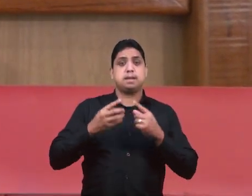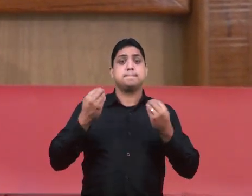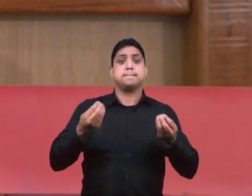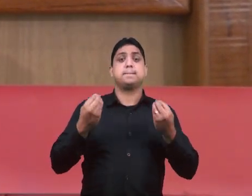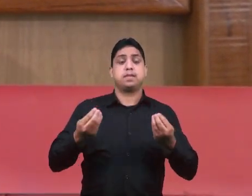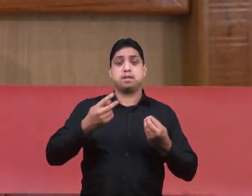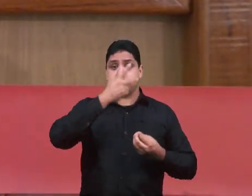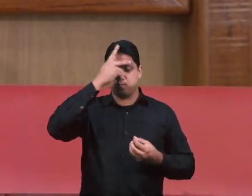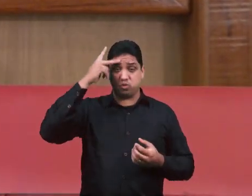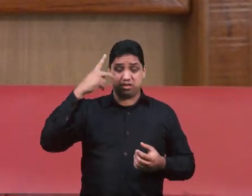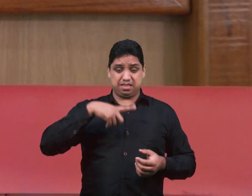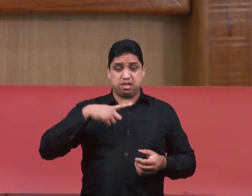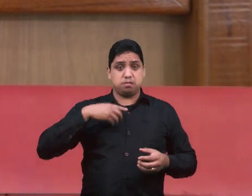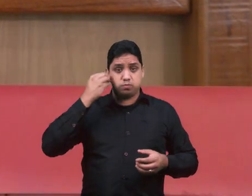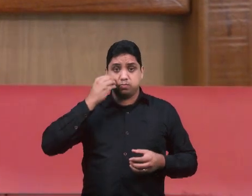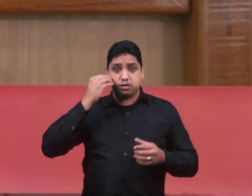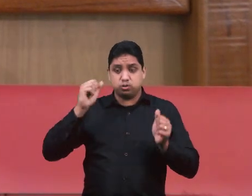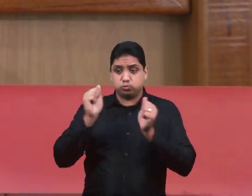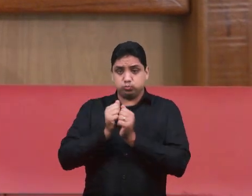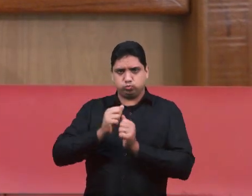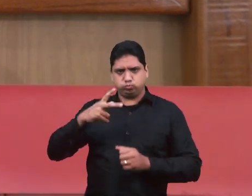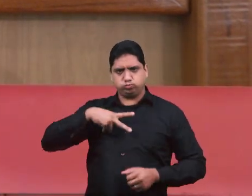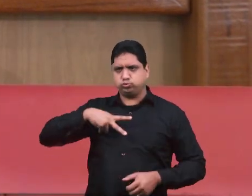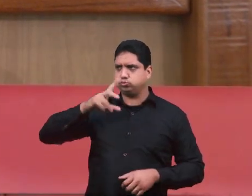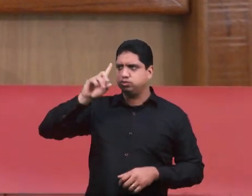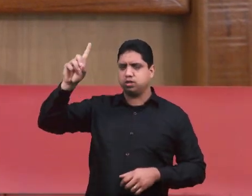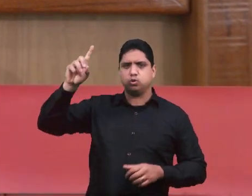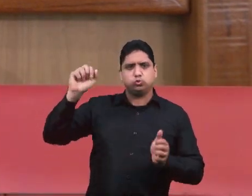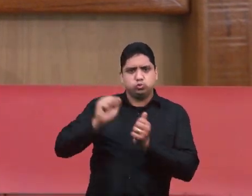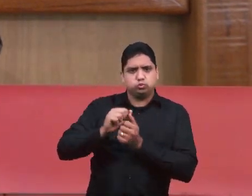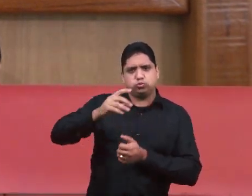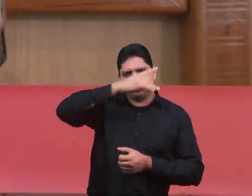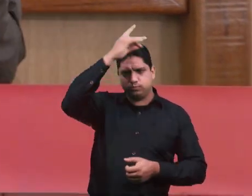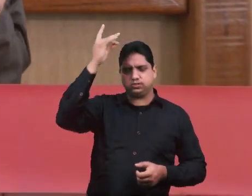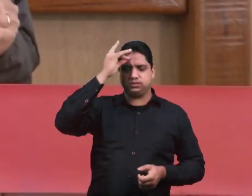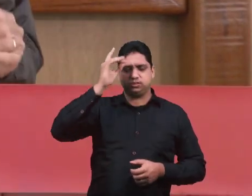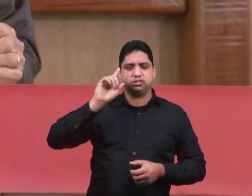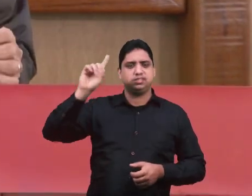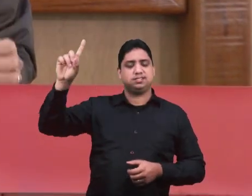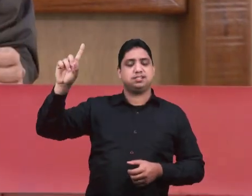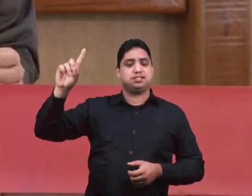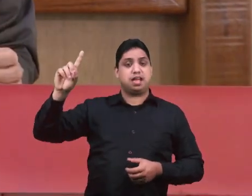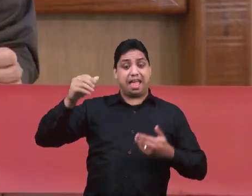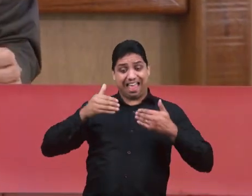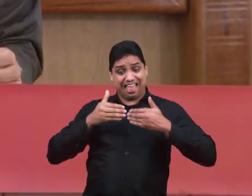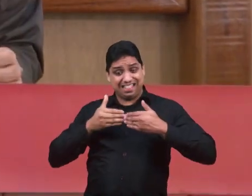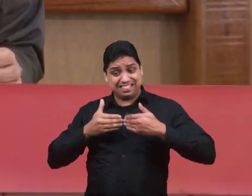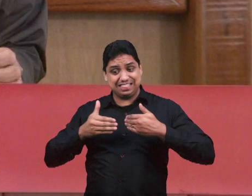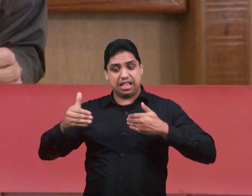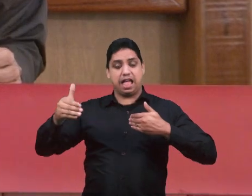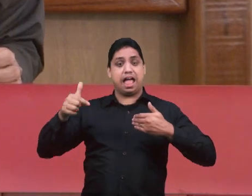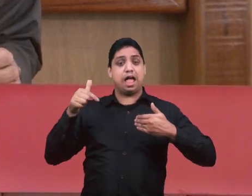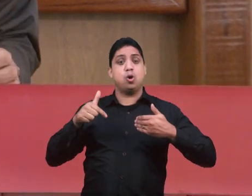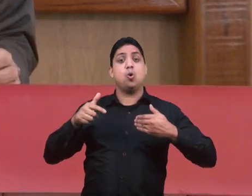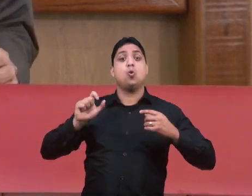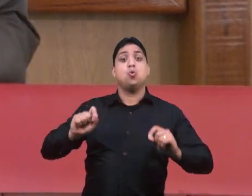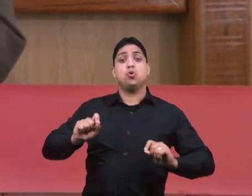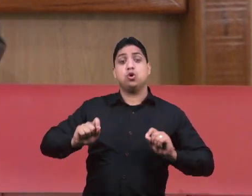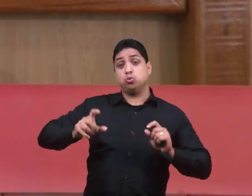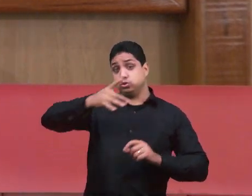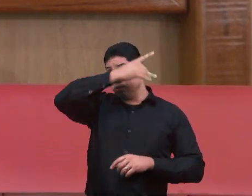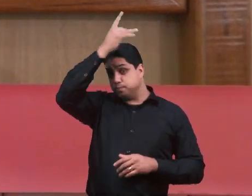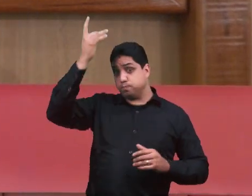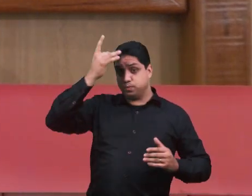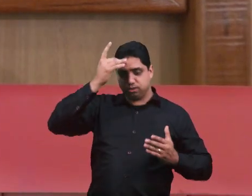que pour que l'homme puisse avoir une expérience avec Dieu, avec le Saint-Esprit. Et à partir de ce moment, il allait être guidé par